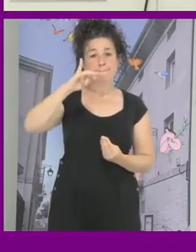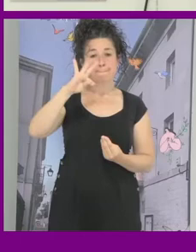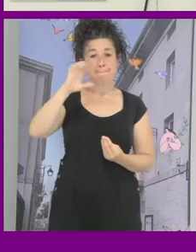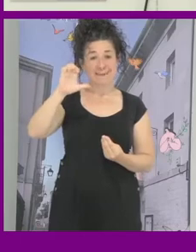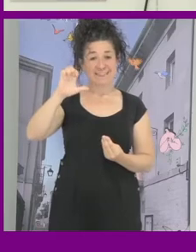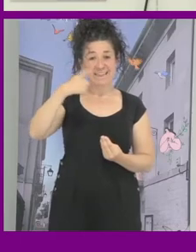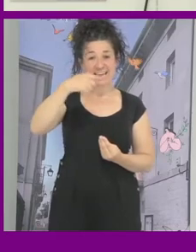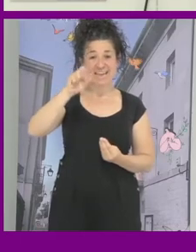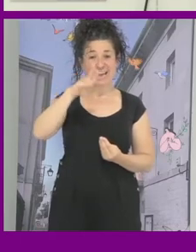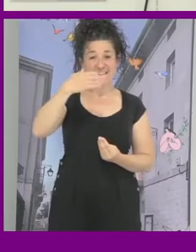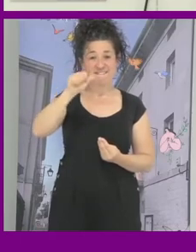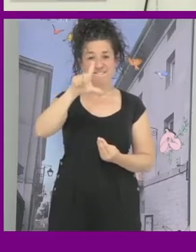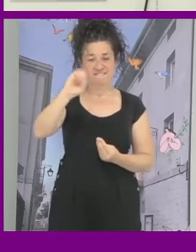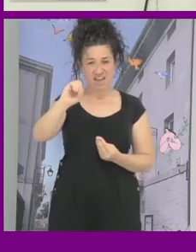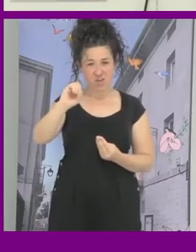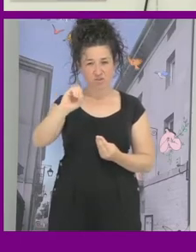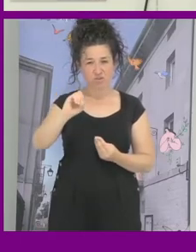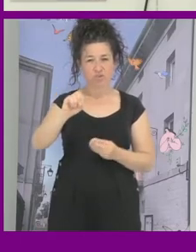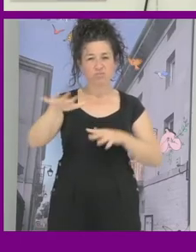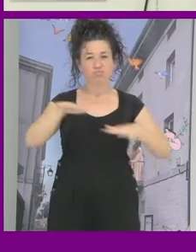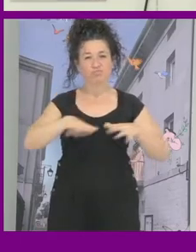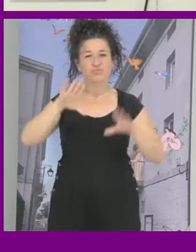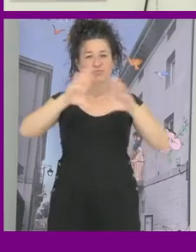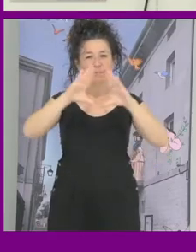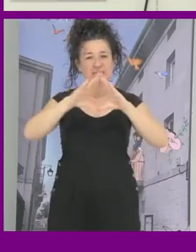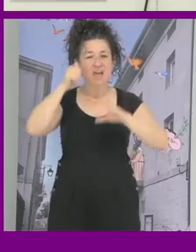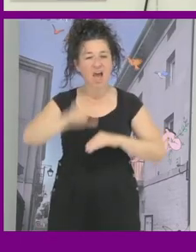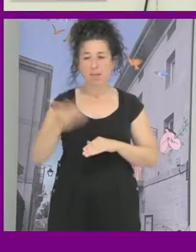Arabako militante feministak orain dela gutxi irakurri dut